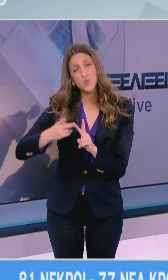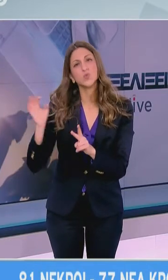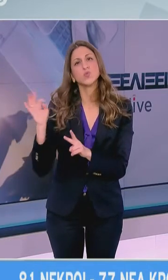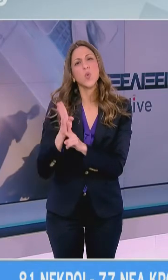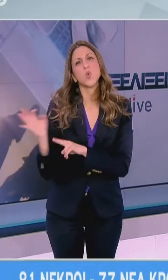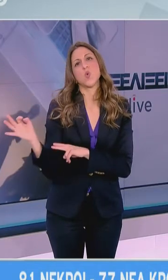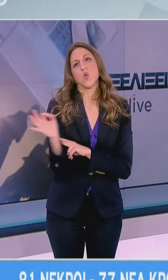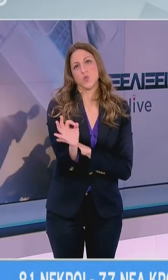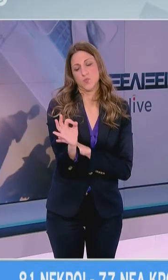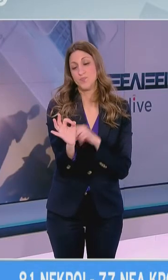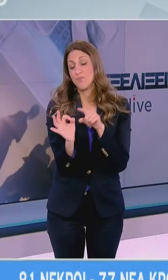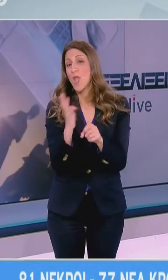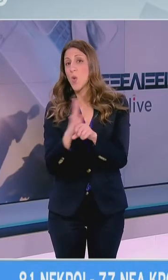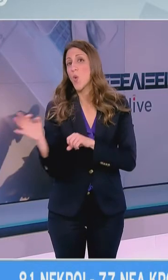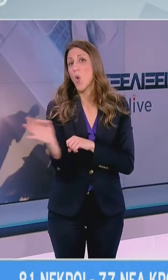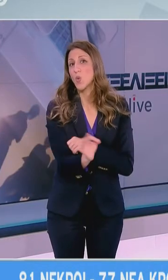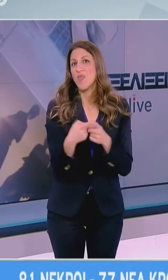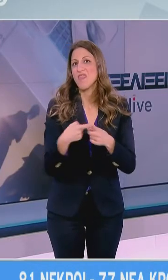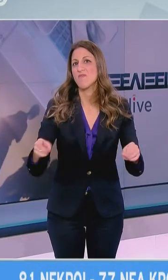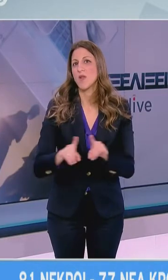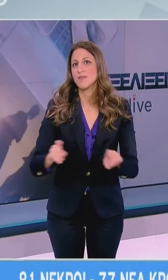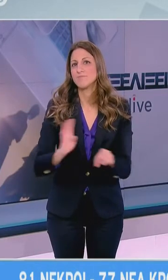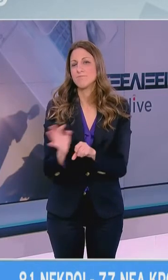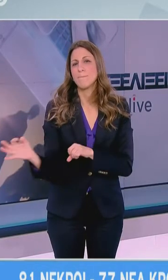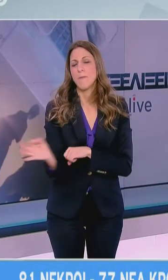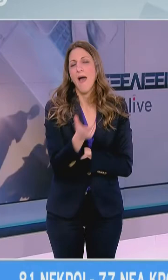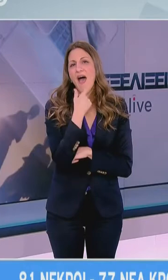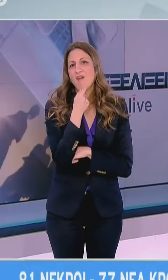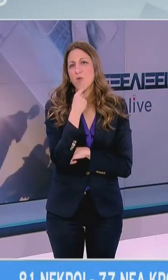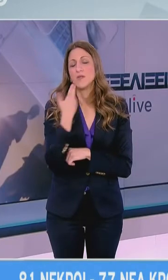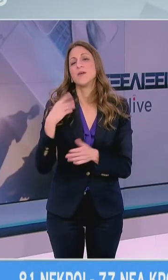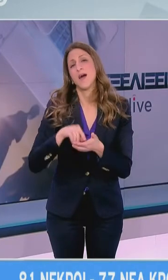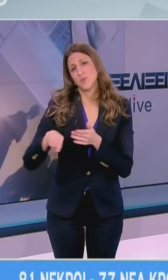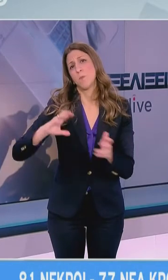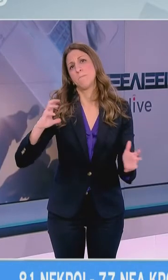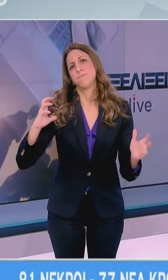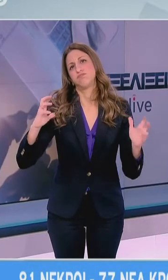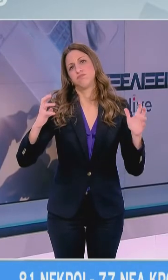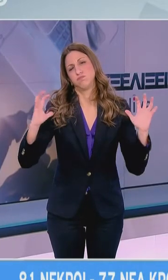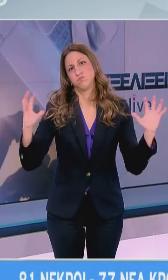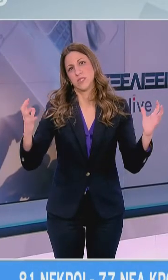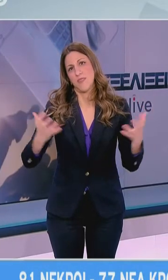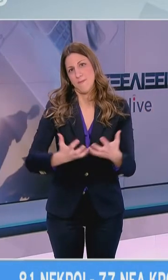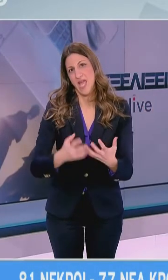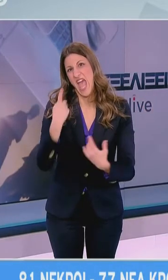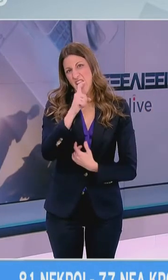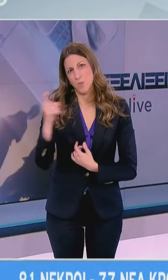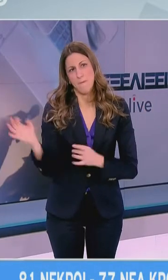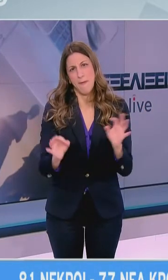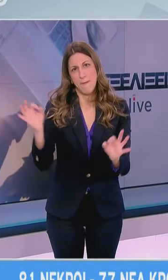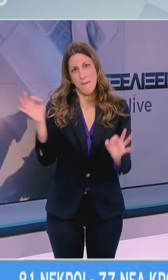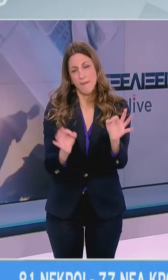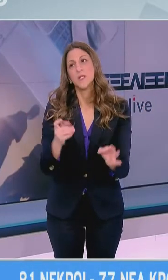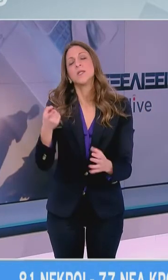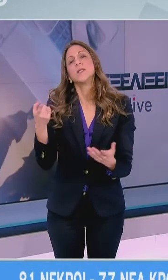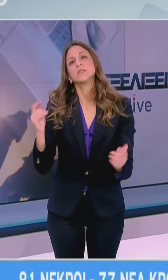διαφορά του? Μεταδίδεται πολύ πιο εύκολα και έχει ήδη ξεπεράσει τα 1.300.000 κρούσματα. Άρα και οι προσπάθειες είναι πολύ πιο εντατικές. Είναι μια